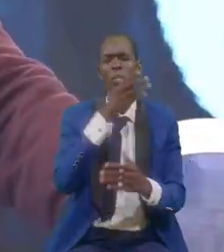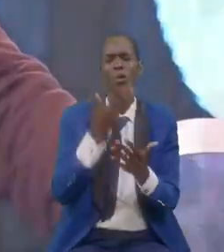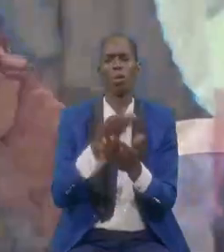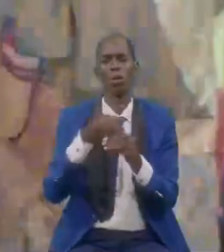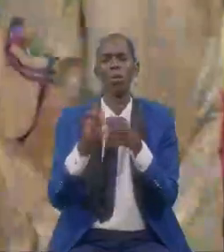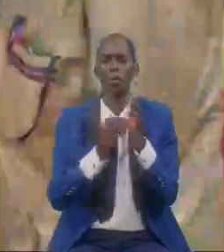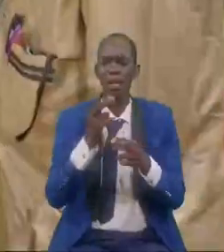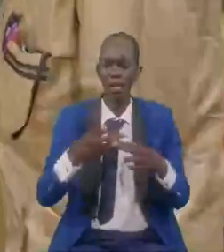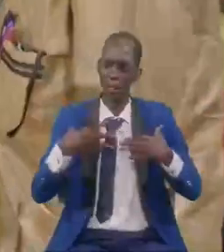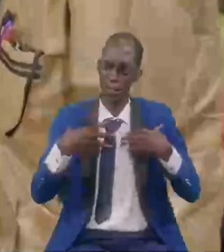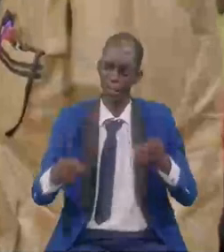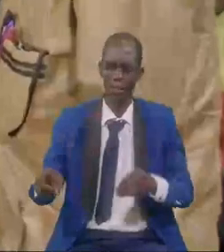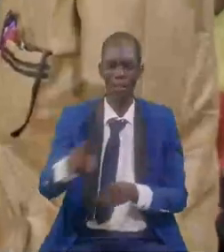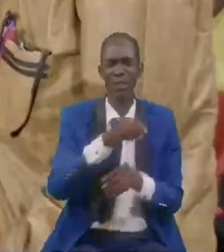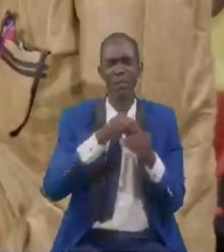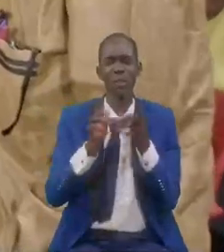guéris-les,